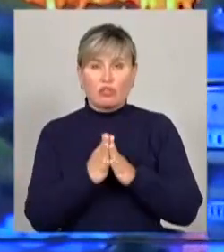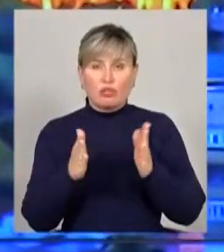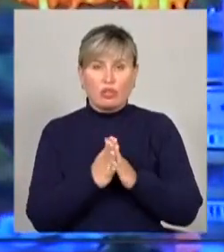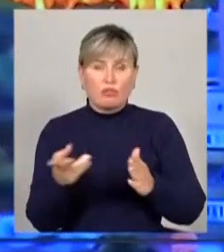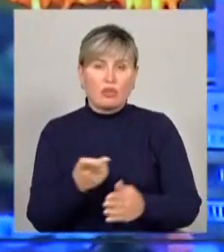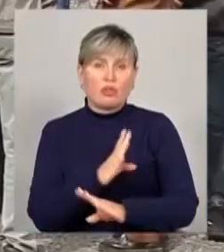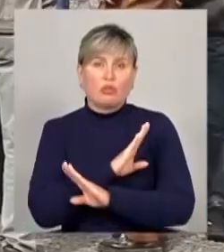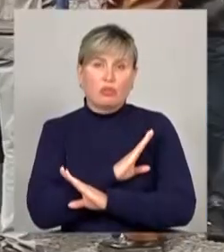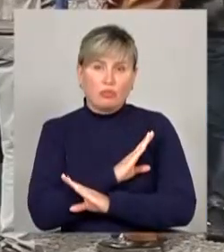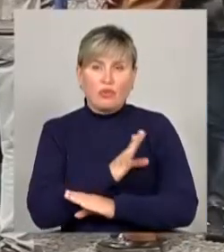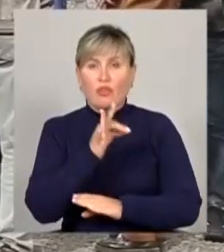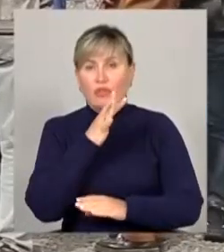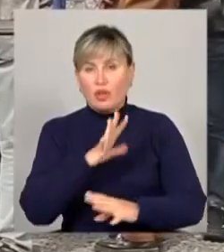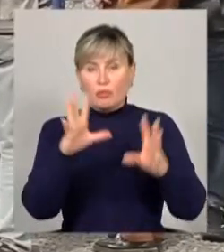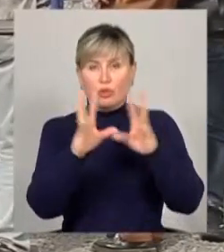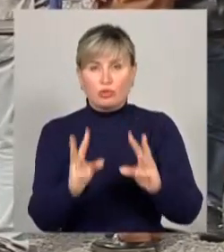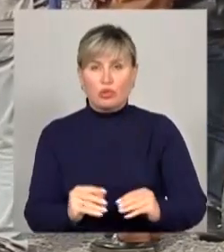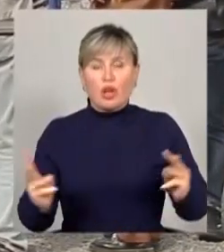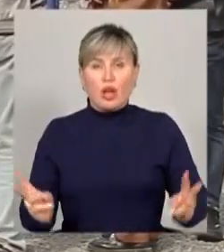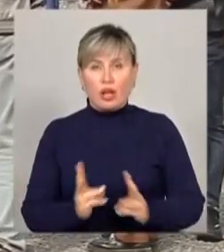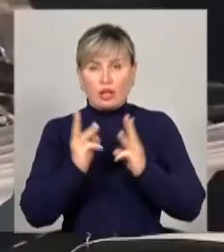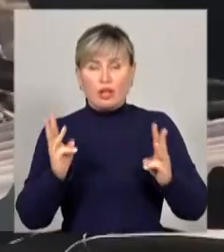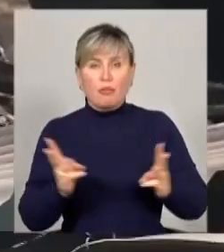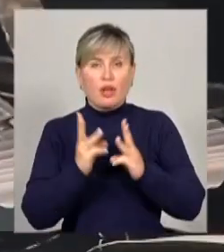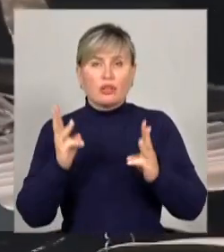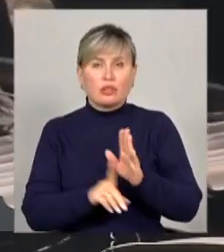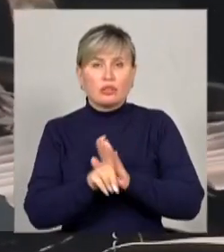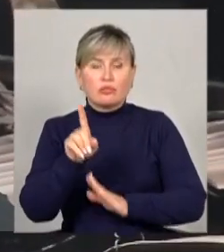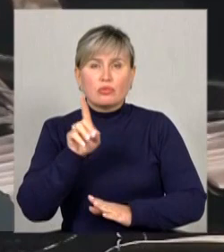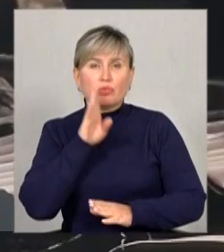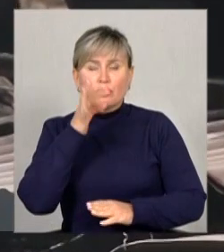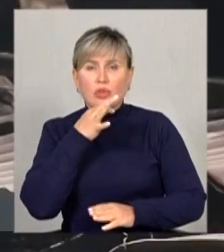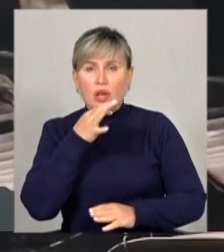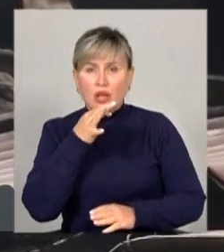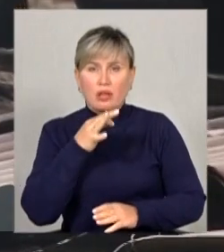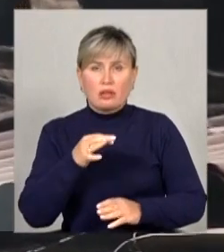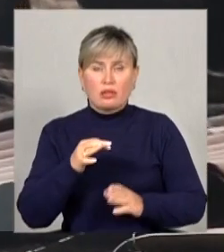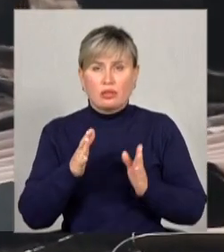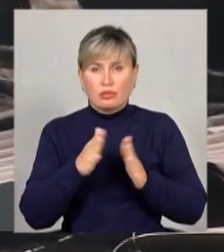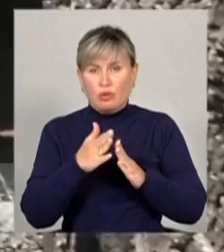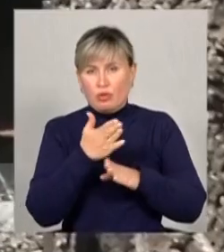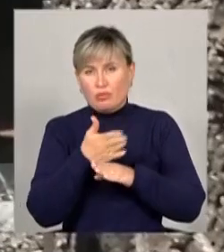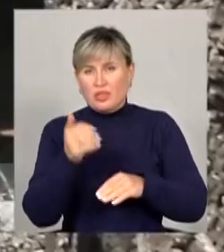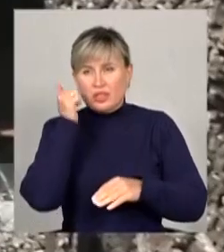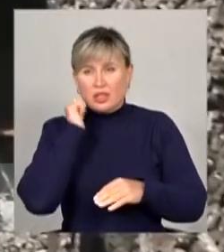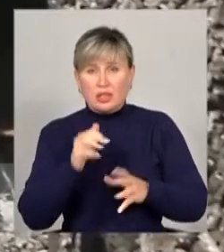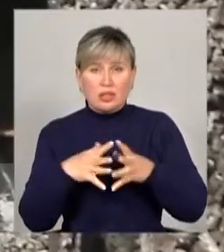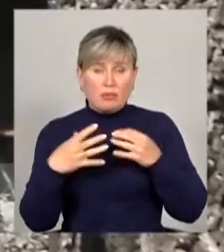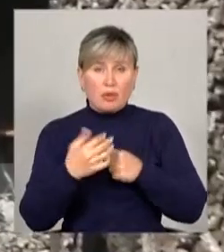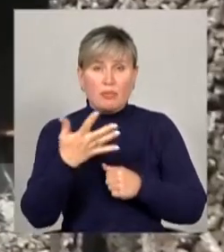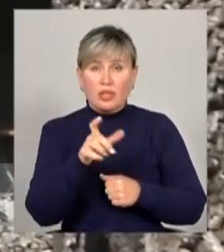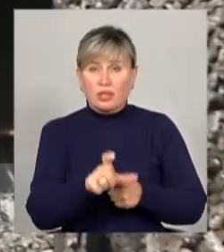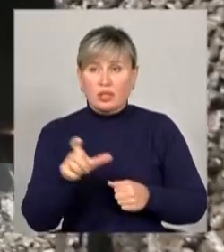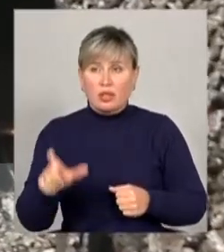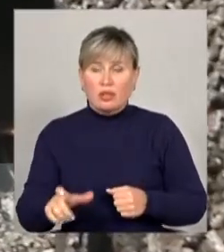тела обнаружили во время тушения огня. Пожар вспыхнул рано утром в частном доме в старой части города. Семья из пяти человек в это